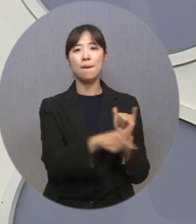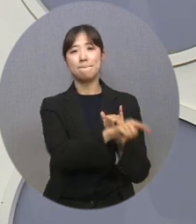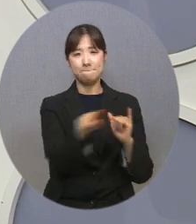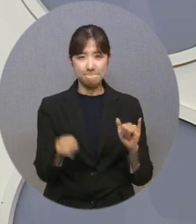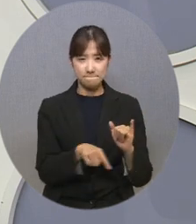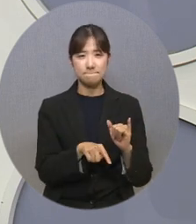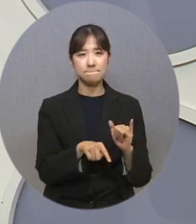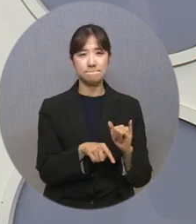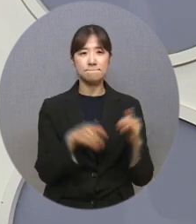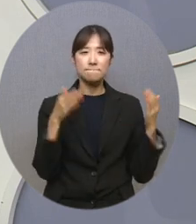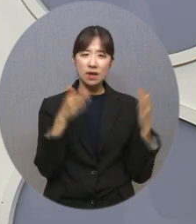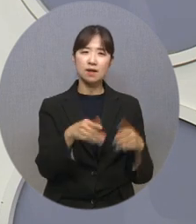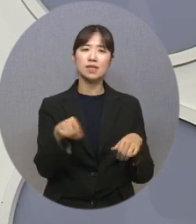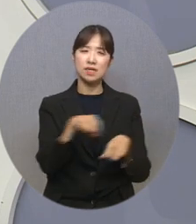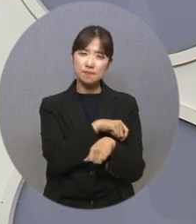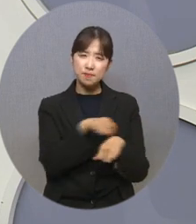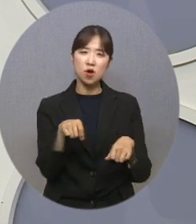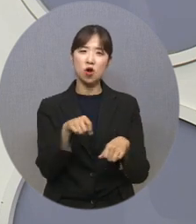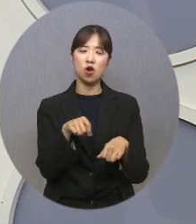향한 어떤 특별한